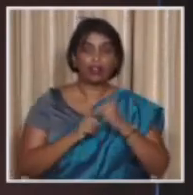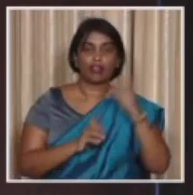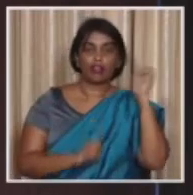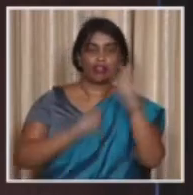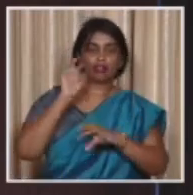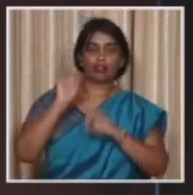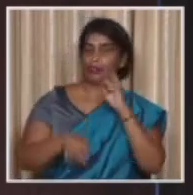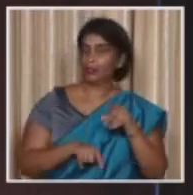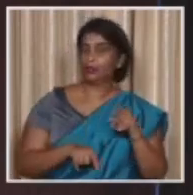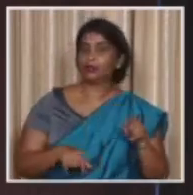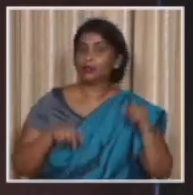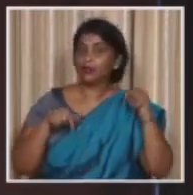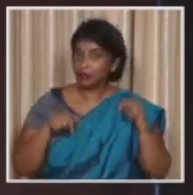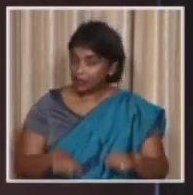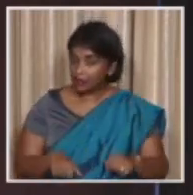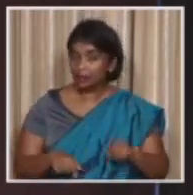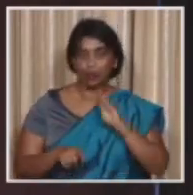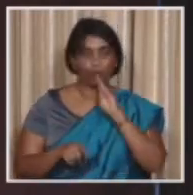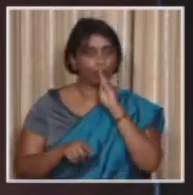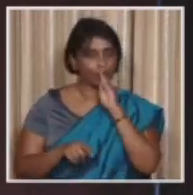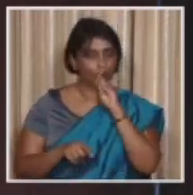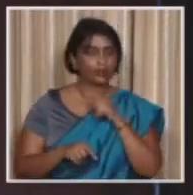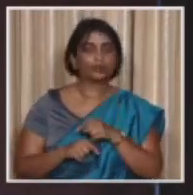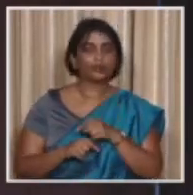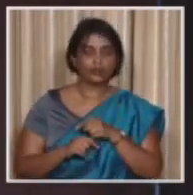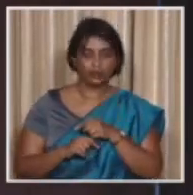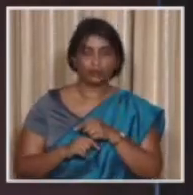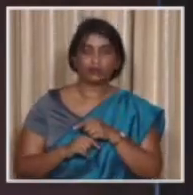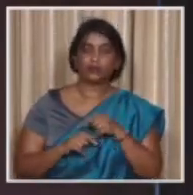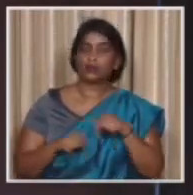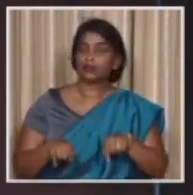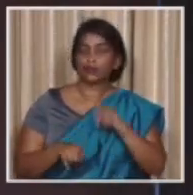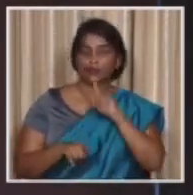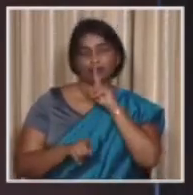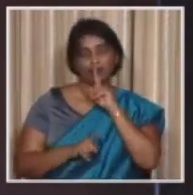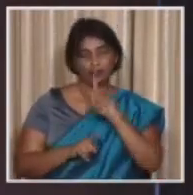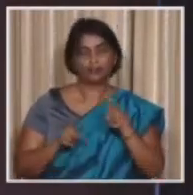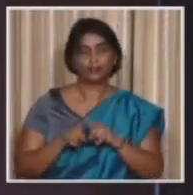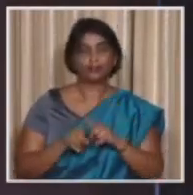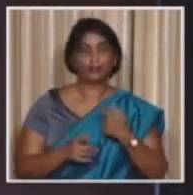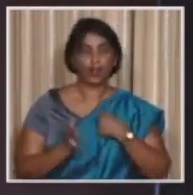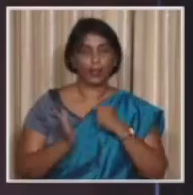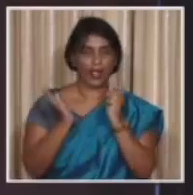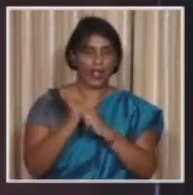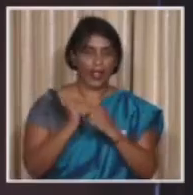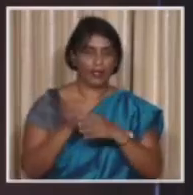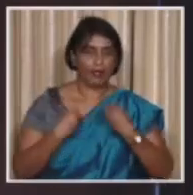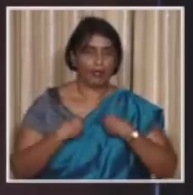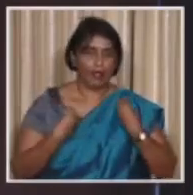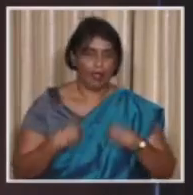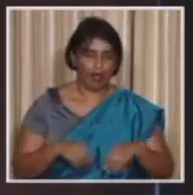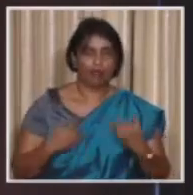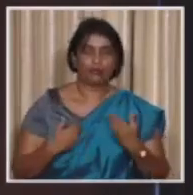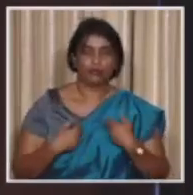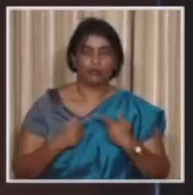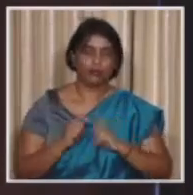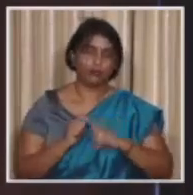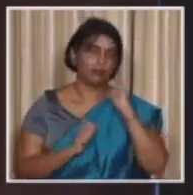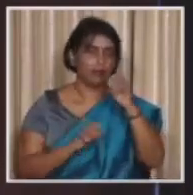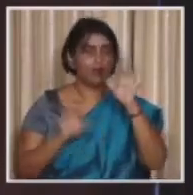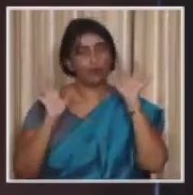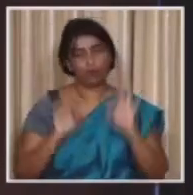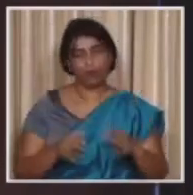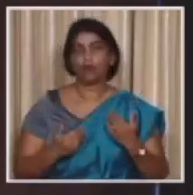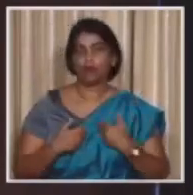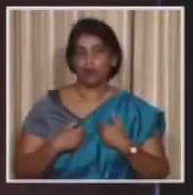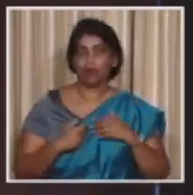මාකට් එකට දැම්මා. දැන් මේක හරියට දැන් මේ හරියට දැන් කෙනෙක් කියනවා මම ණයයි, මම බංකොලොත්, මගේ ණය මං ගෙවන්නේ නැහැ.